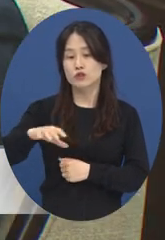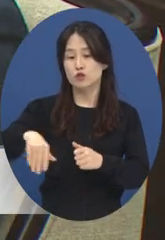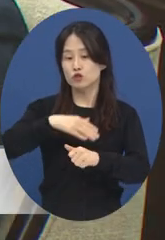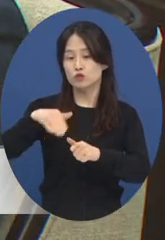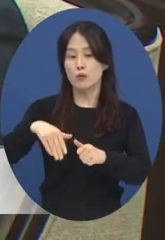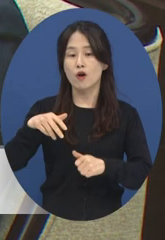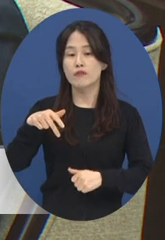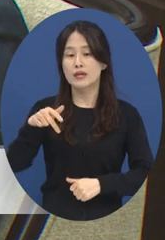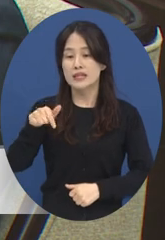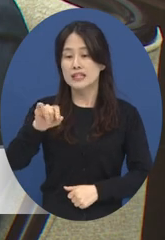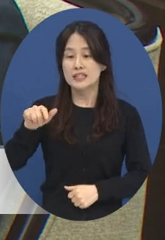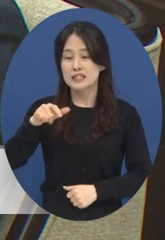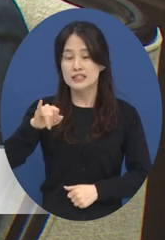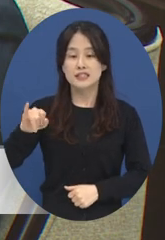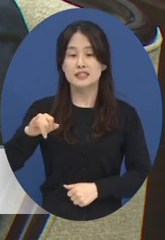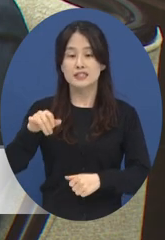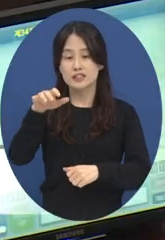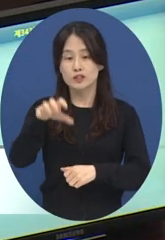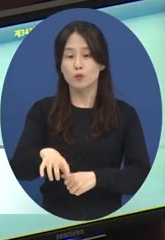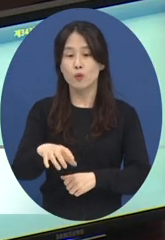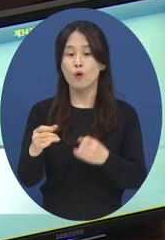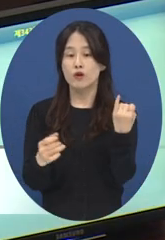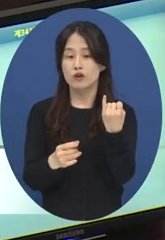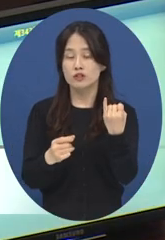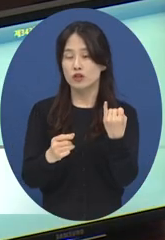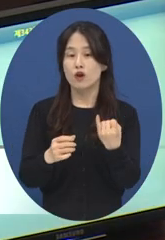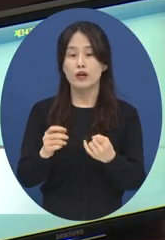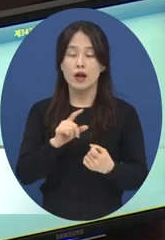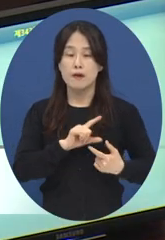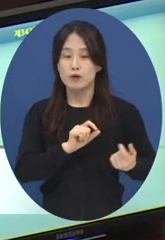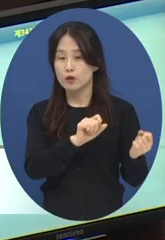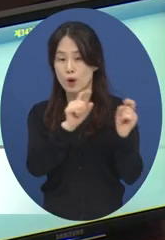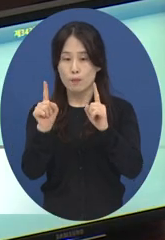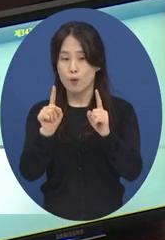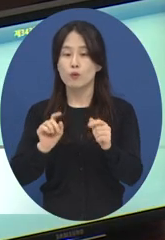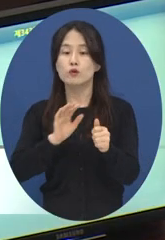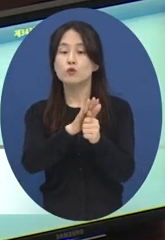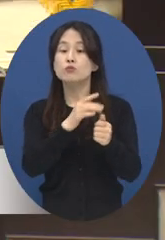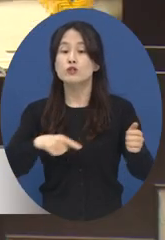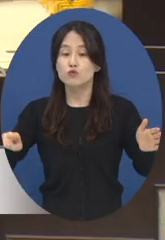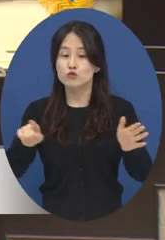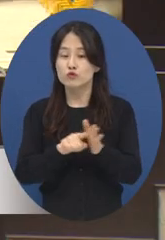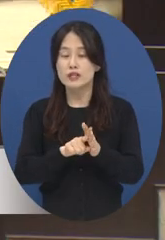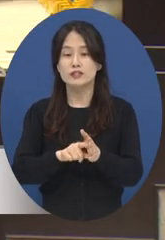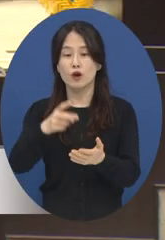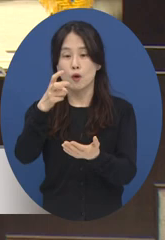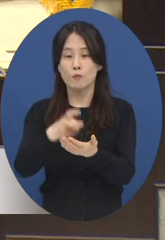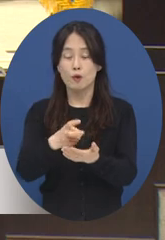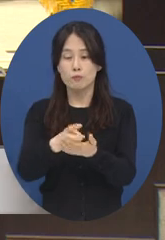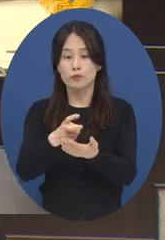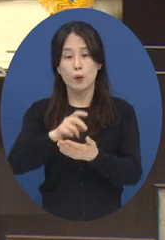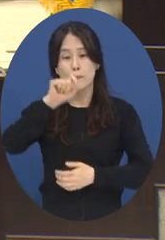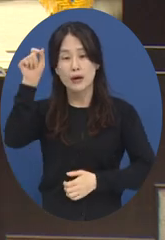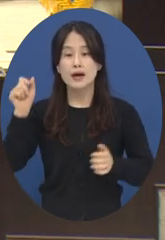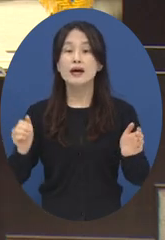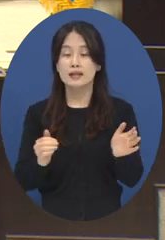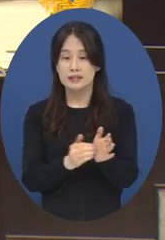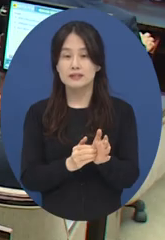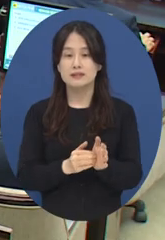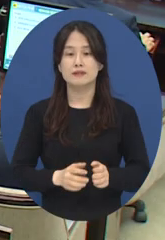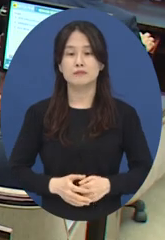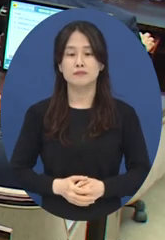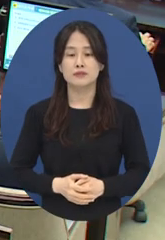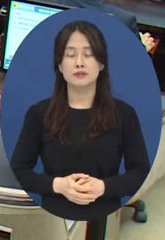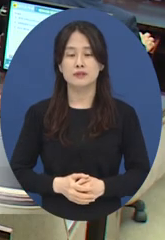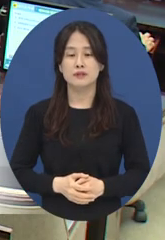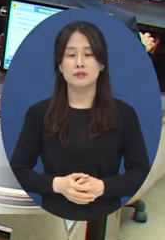명예회복과 복지 향상 등 이들의 지원하기 위한 경의로 기지촌 여성 지원 조례안 도 가결 됐습니다